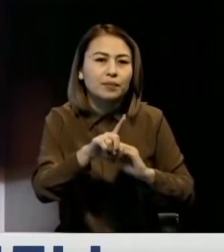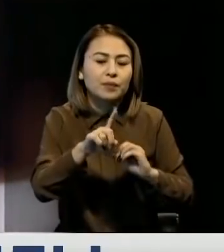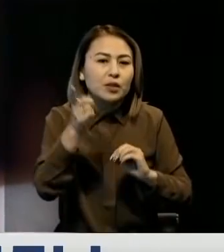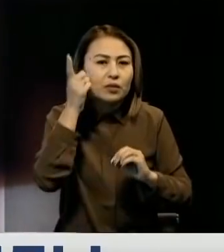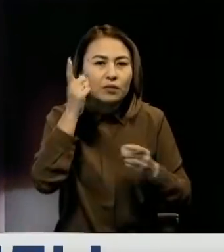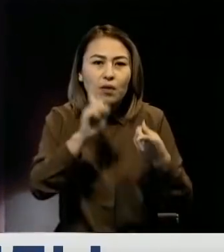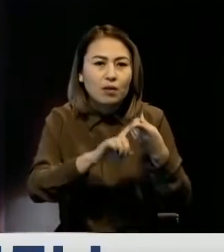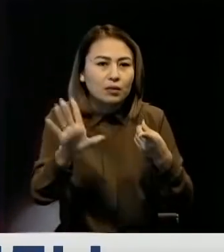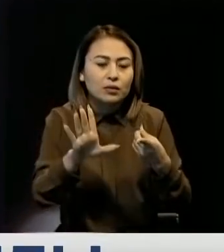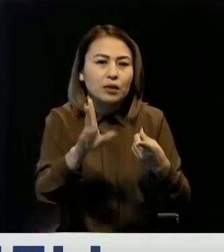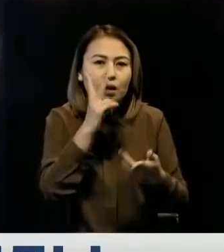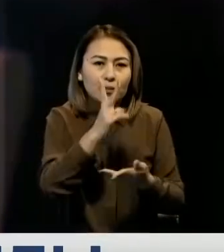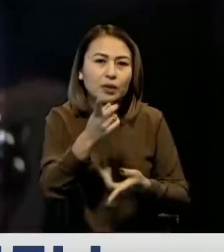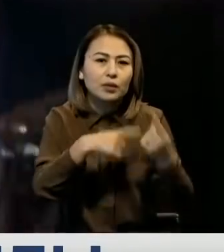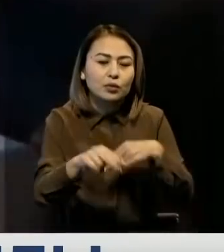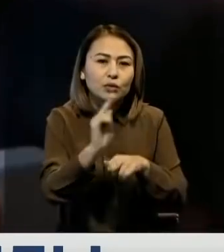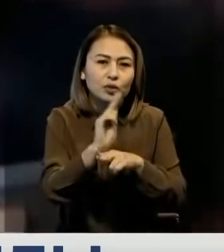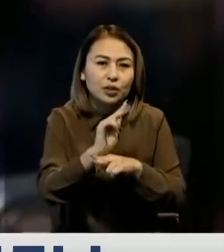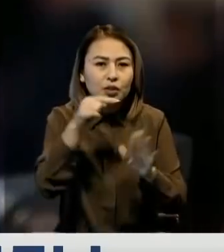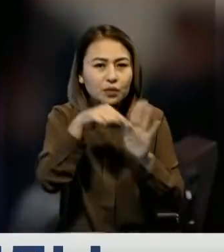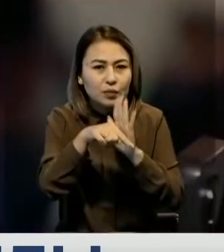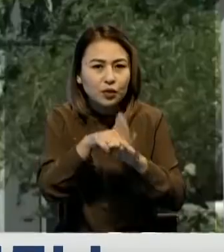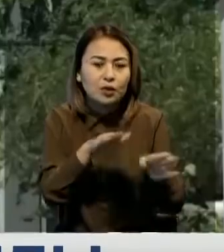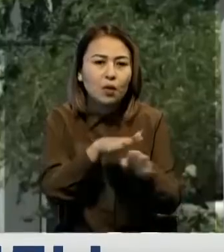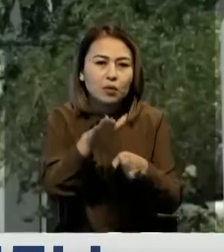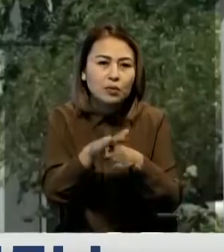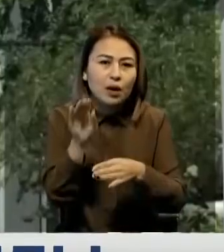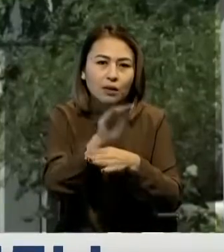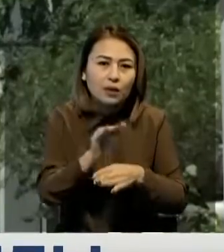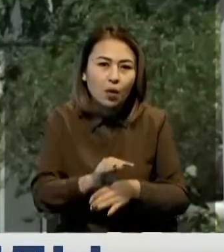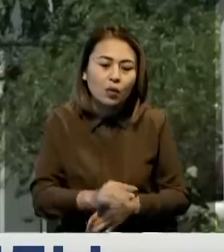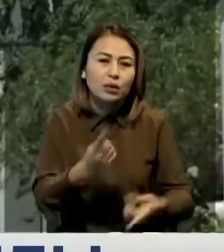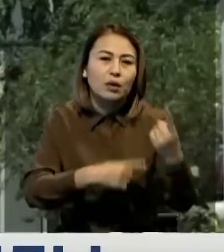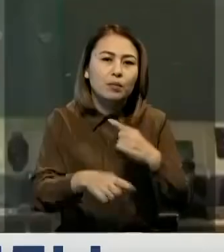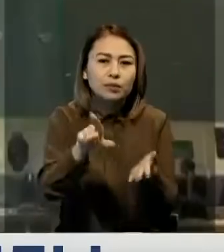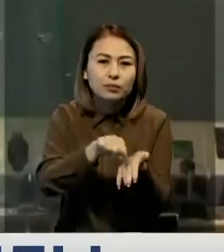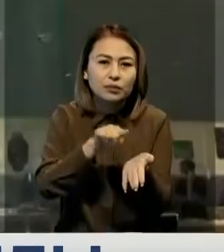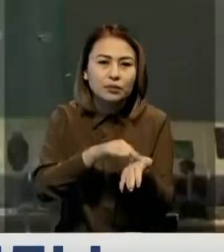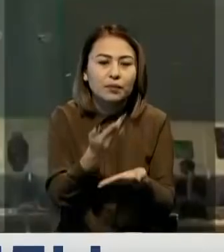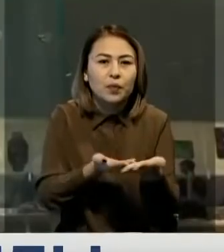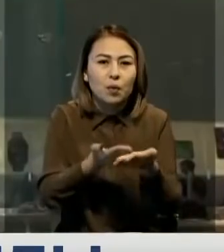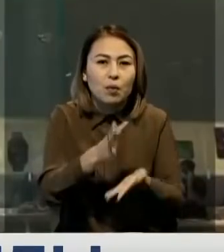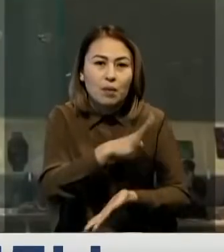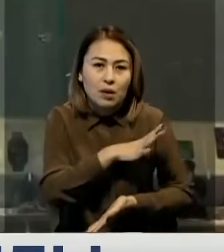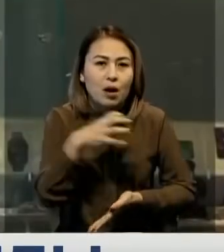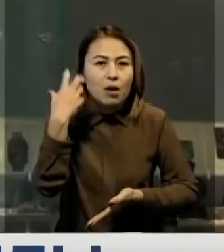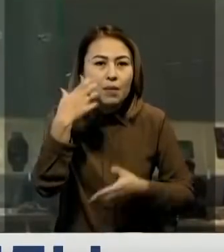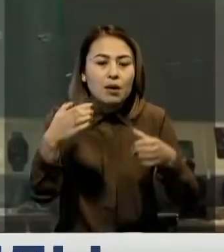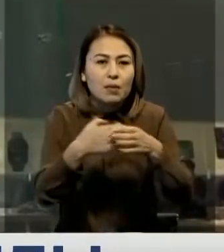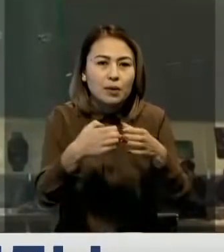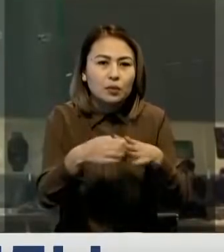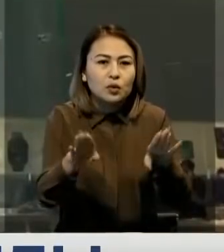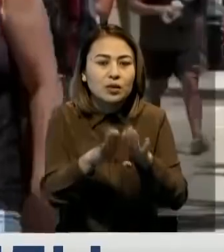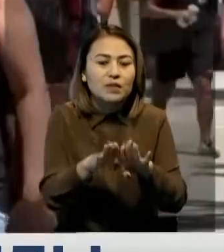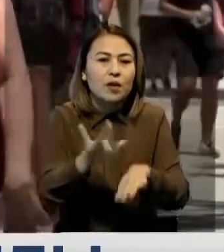емес екенін байқап, гаджетті қалпына келтіру үшін ішіндегі қосымшаларды қайта орнатуға кеңес берді. Бұл ретте